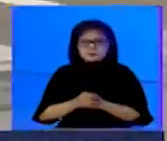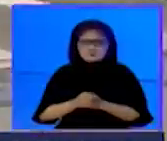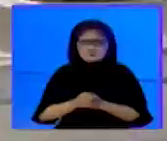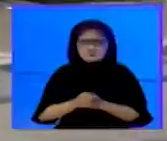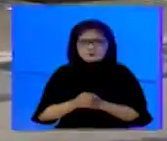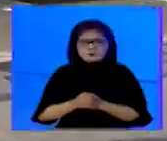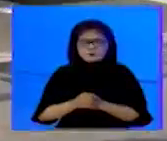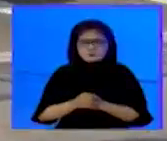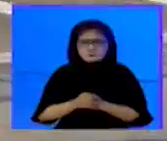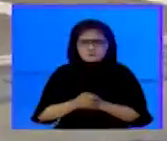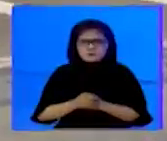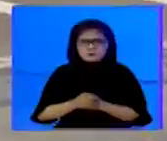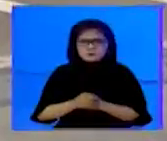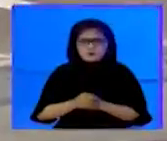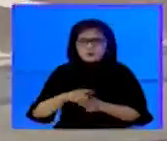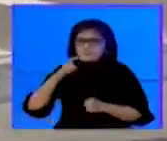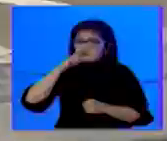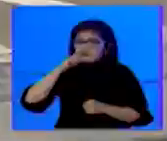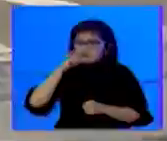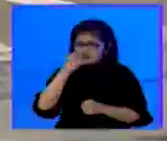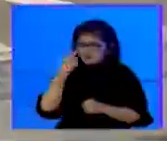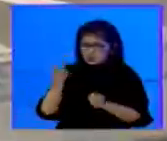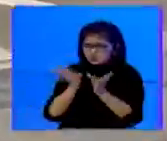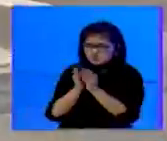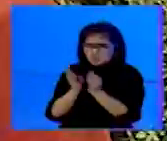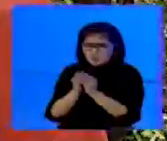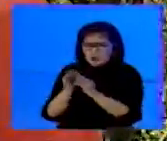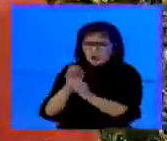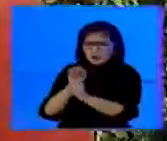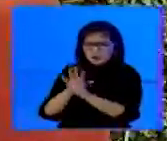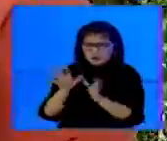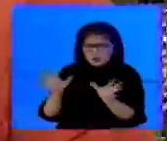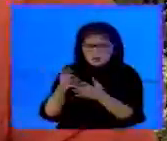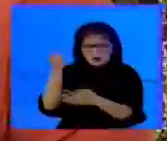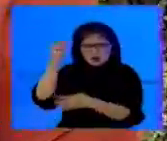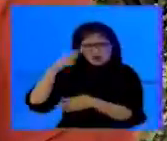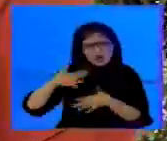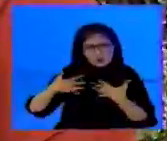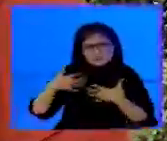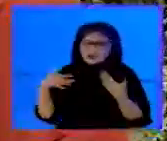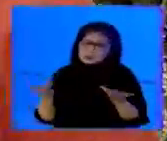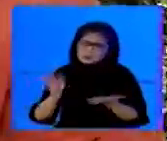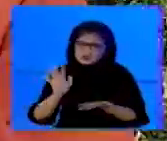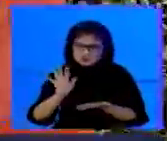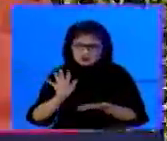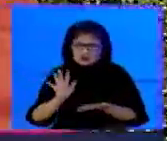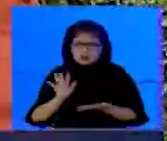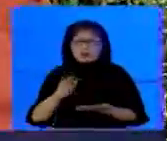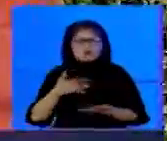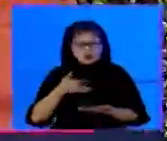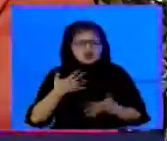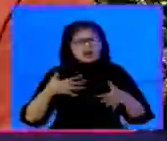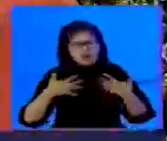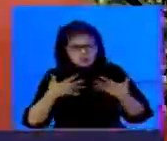Pak Rere, melihat angka persebaran COVID-19 di klaster perkantoran, khawatir nggak sih dengan hal itu, Kak? Khawatir banget, apalagi masih